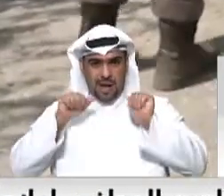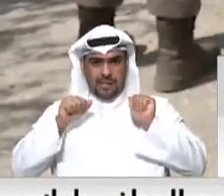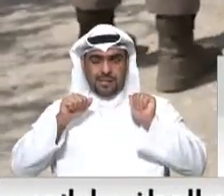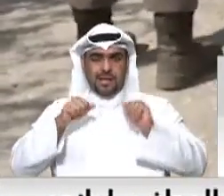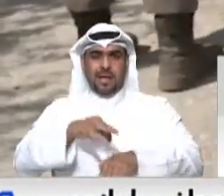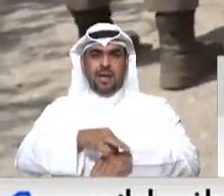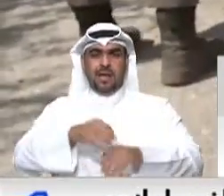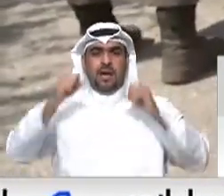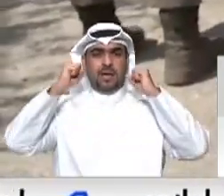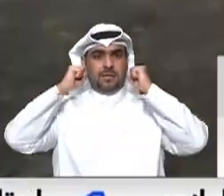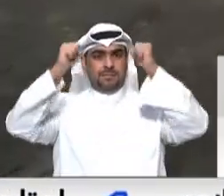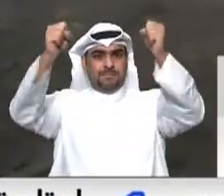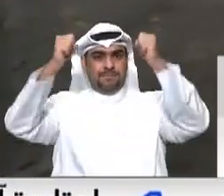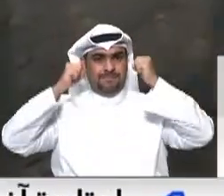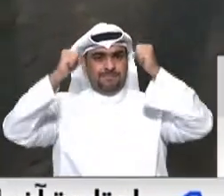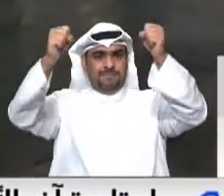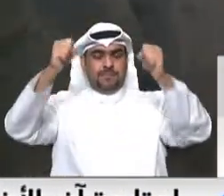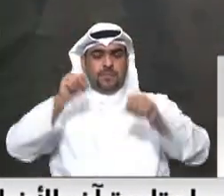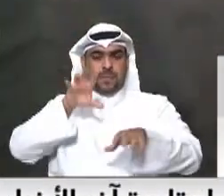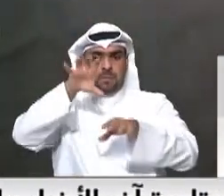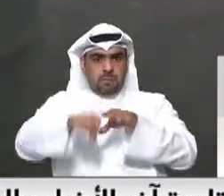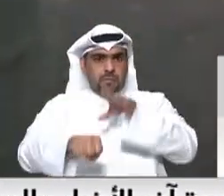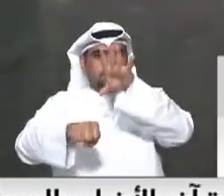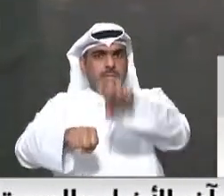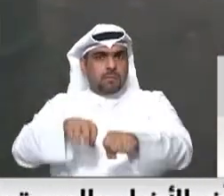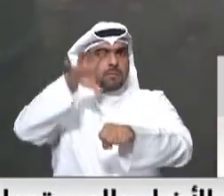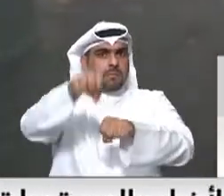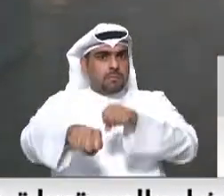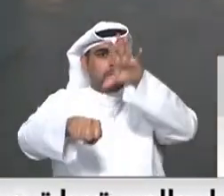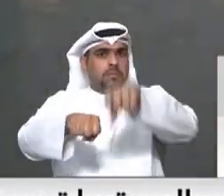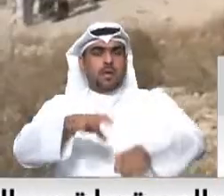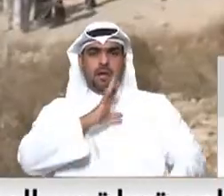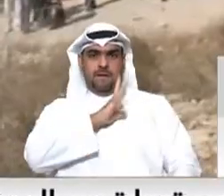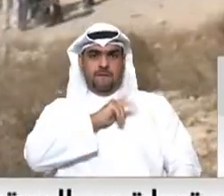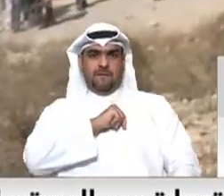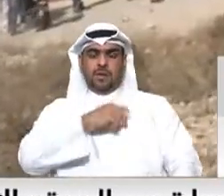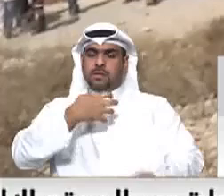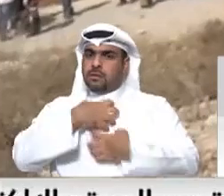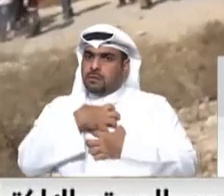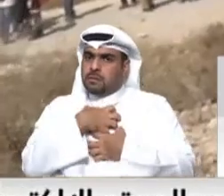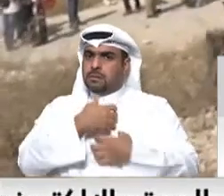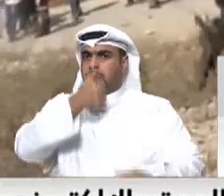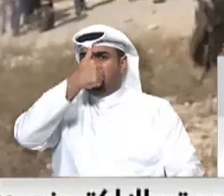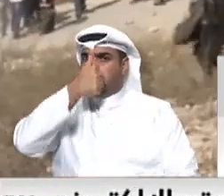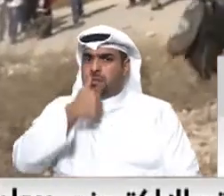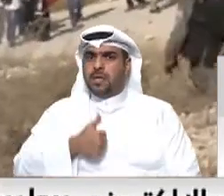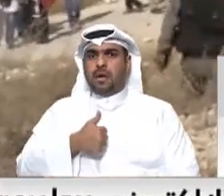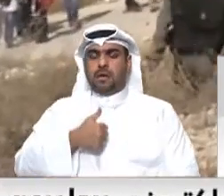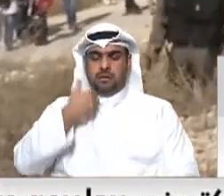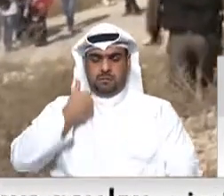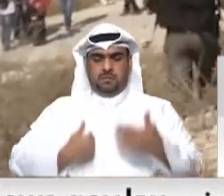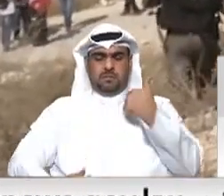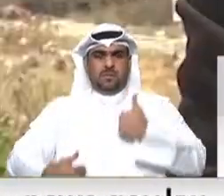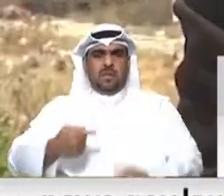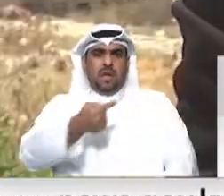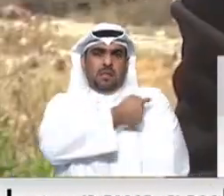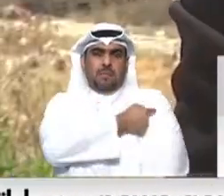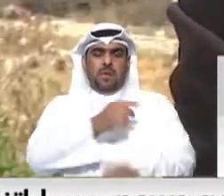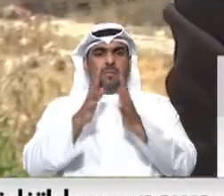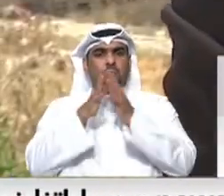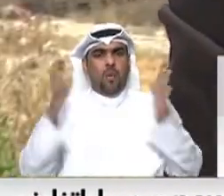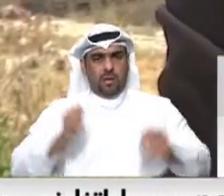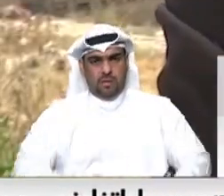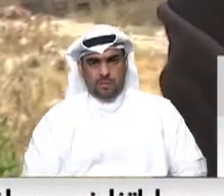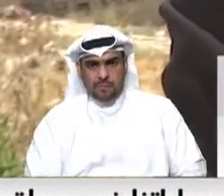في محاولاتها سلب الأرض لصالح الاستيطان والمستوطنين لتخلف عشرات الإصابات.